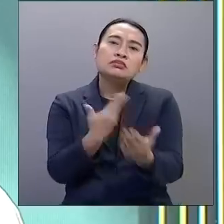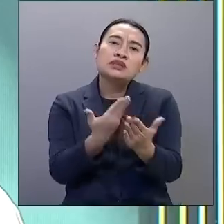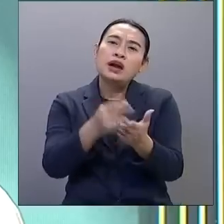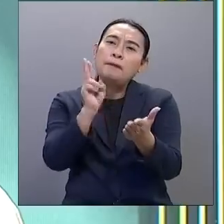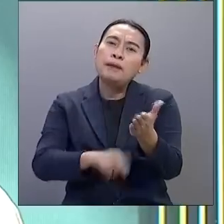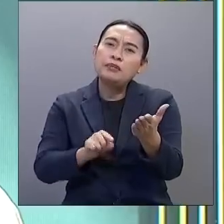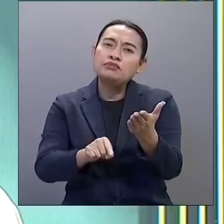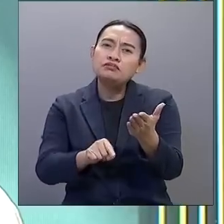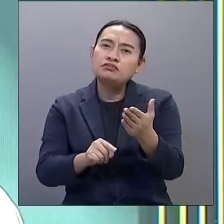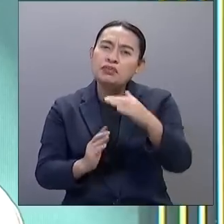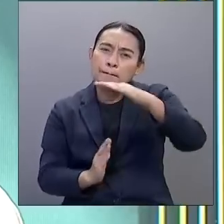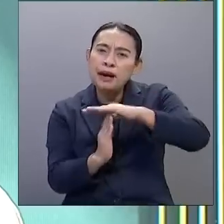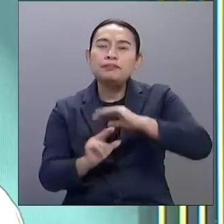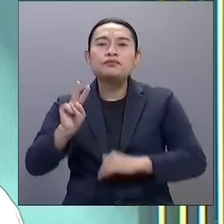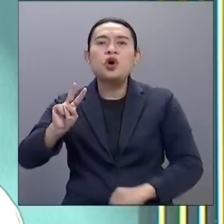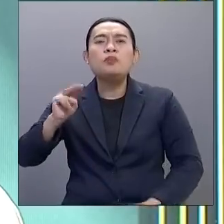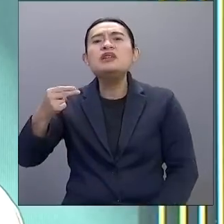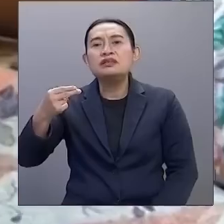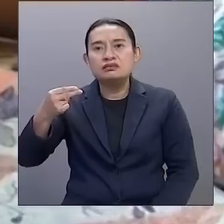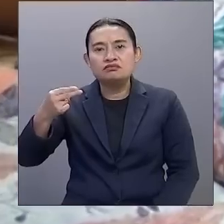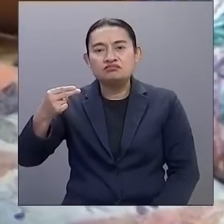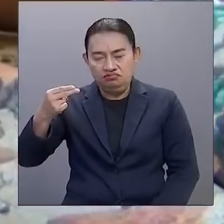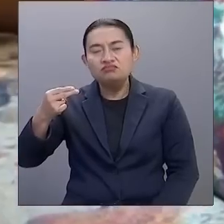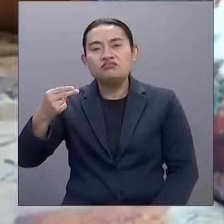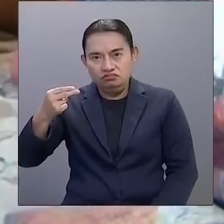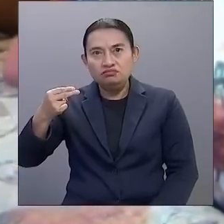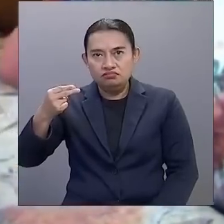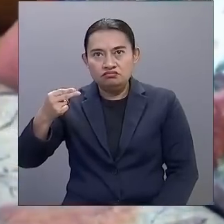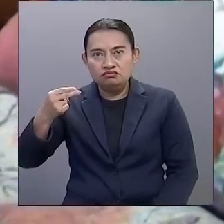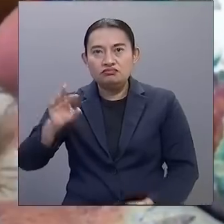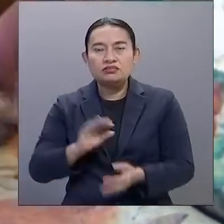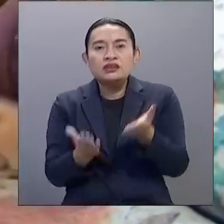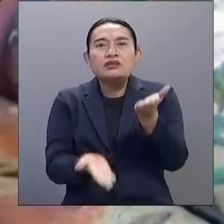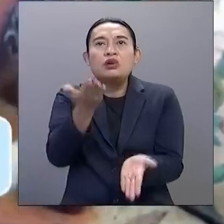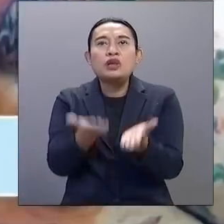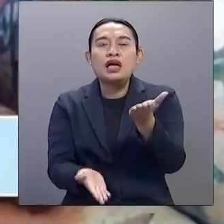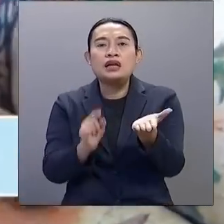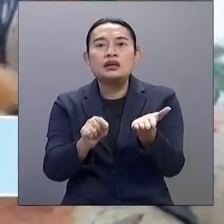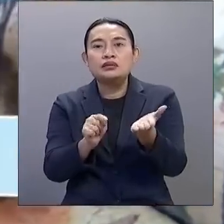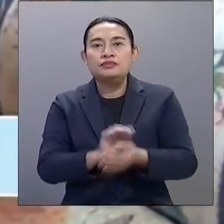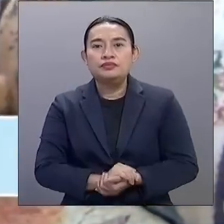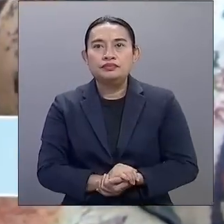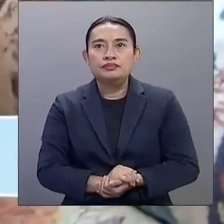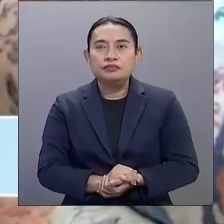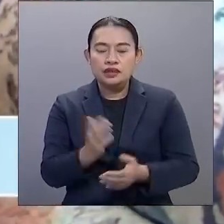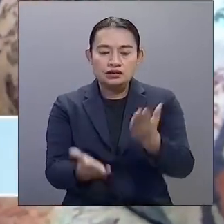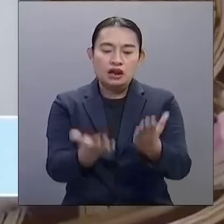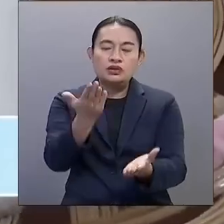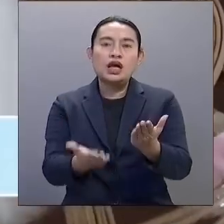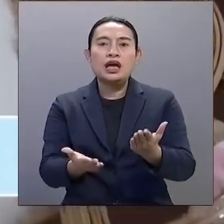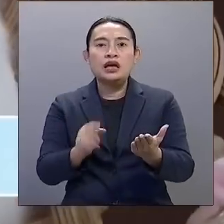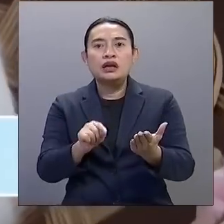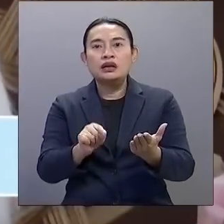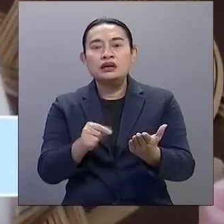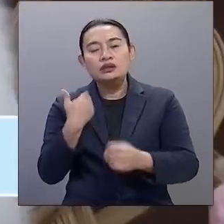าเกิดสูงสุดนะประมาณ 20,000 ค่ะ นะครับ ก็แล้วแต่เหตุการณ ์ แล้วแต่เขาเรียก ความเสียหายที่เกิดขึ้น แล้วแต่ความเสียหายที่มัน